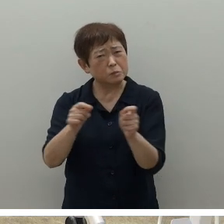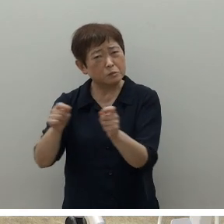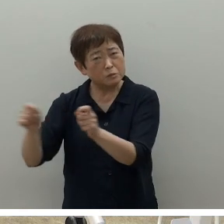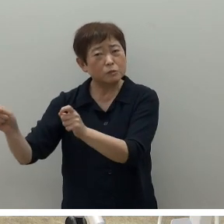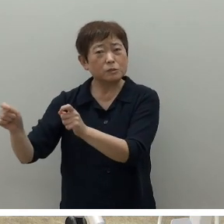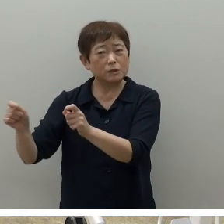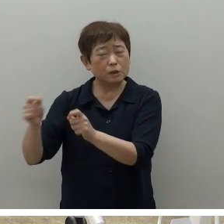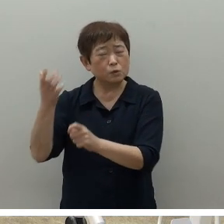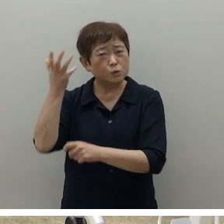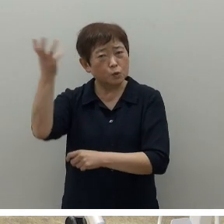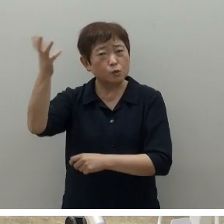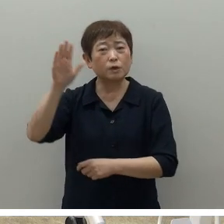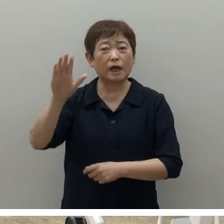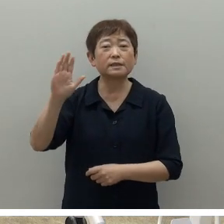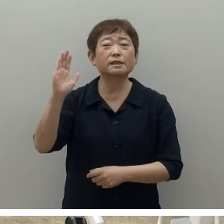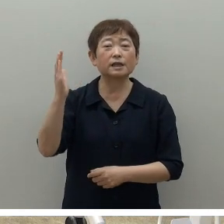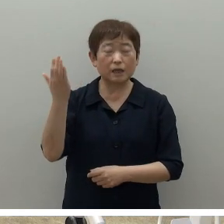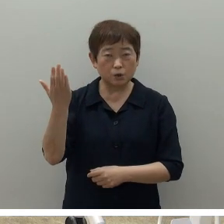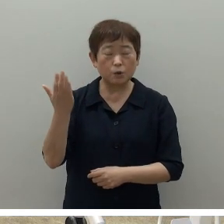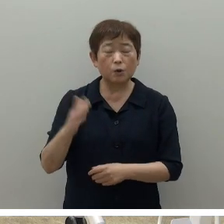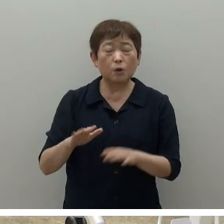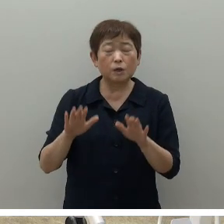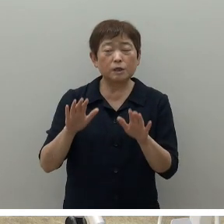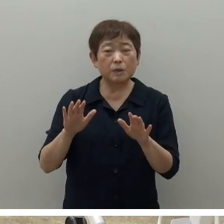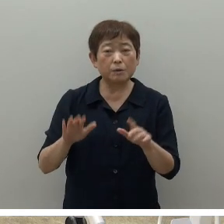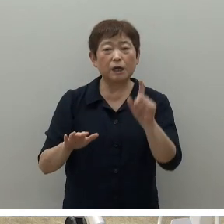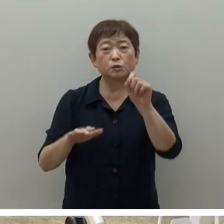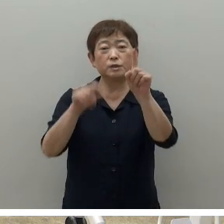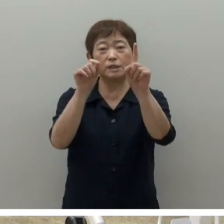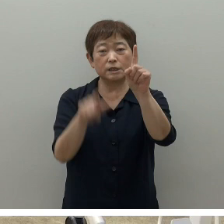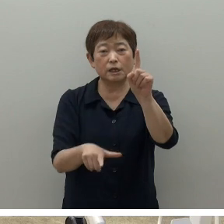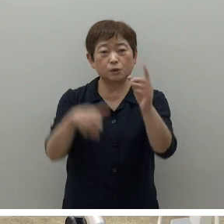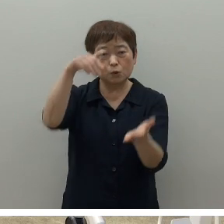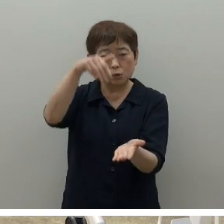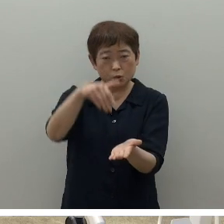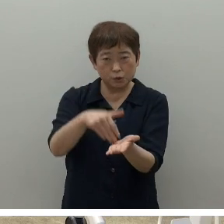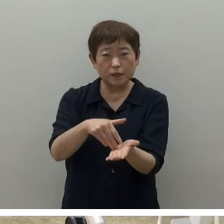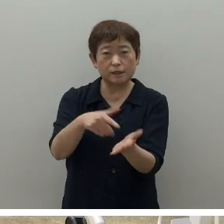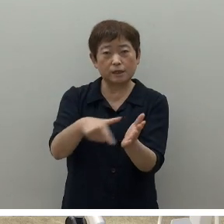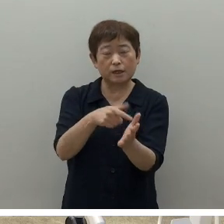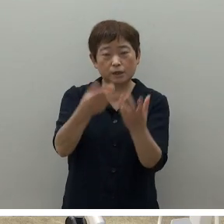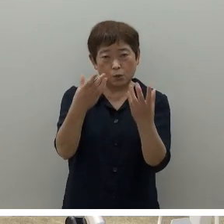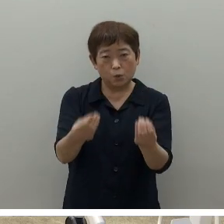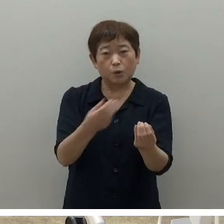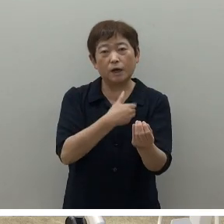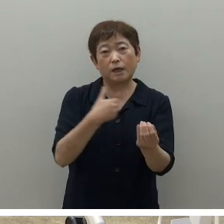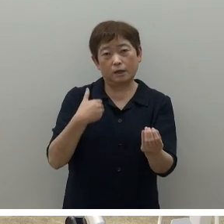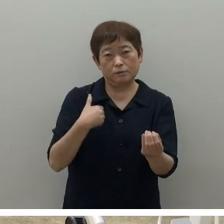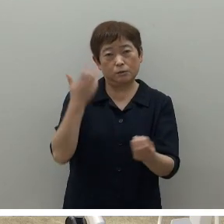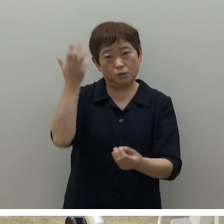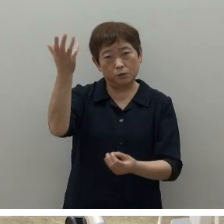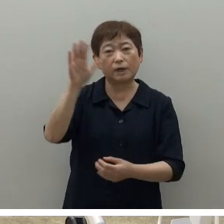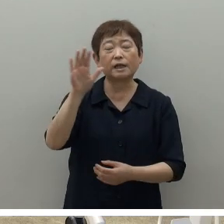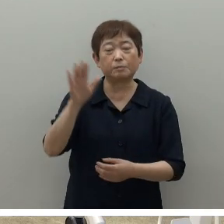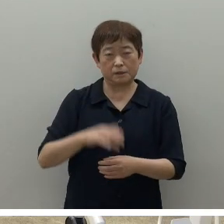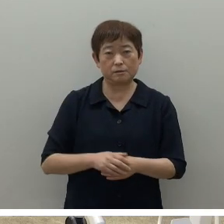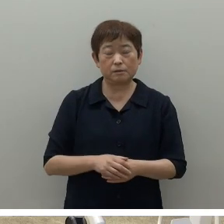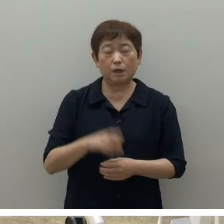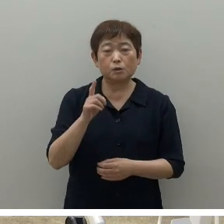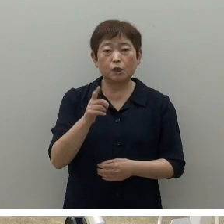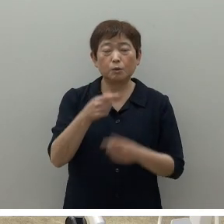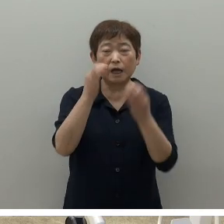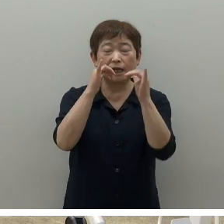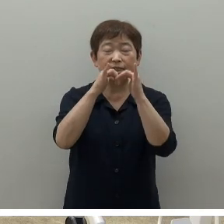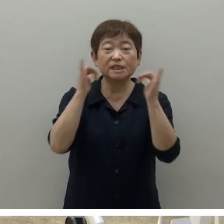か接種できるめどがつきました。これはいわき市の人口のですね、約8割、23万人